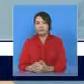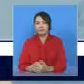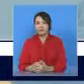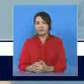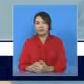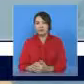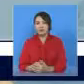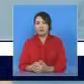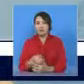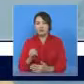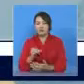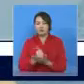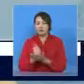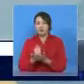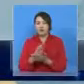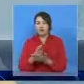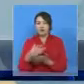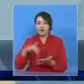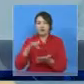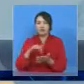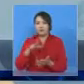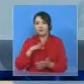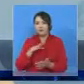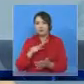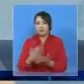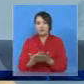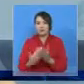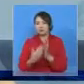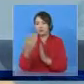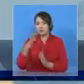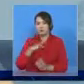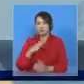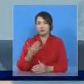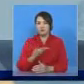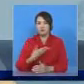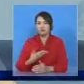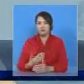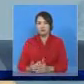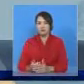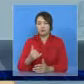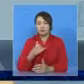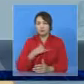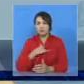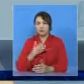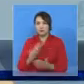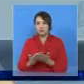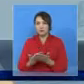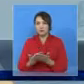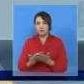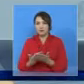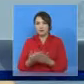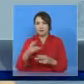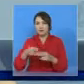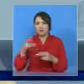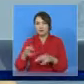инфекциялық кереуеттердің жүктемесі әсіресе қала бойынша қазір жоғары болып тұр бізде. Жоғары болып тұр. Мысалы,